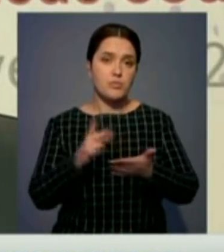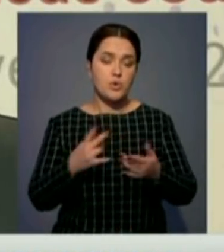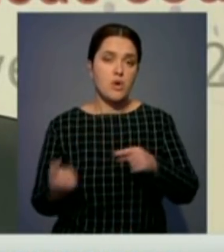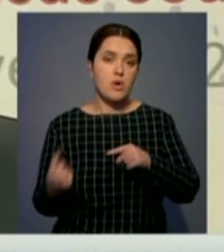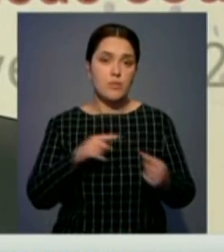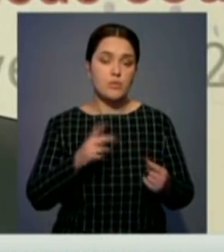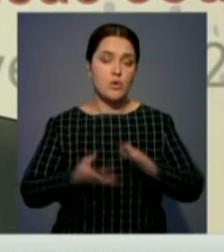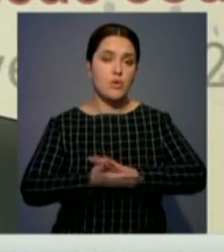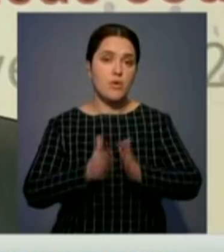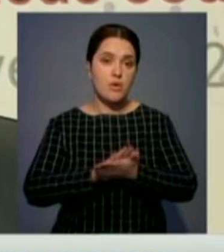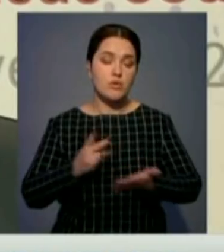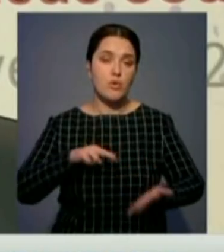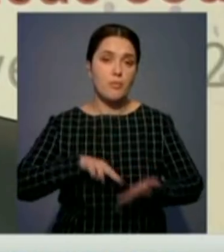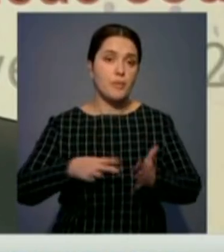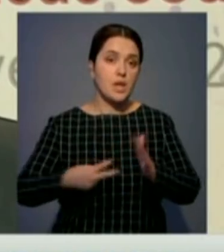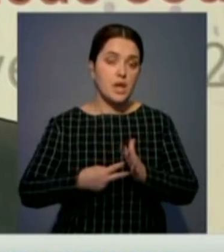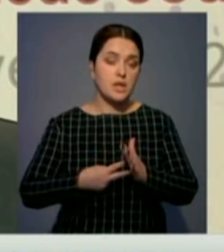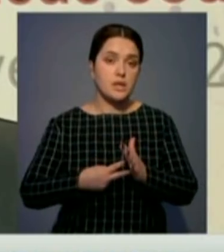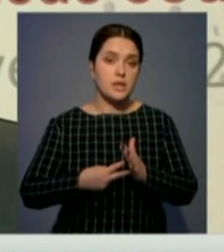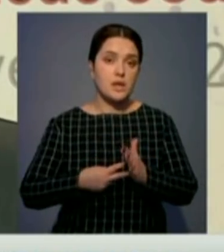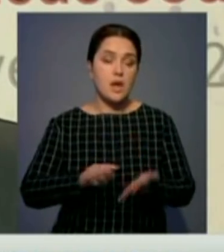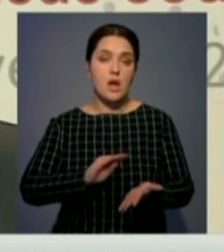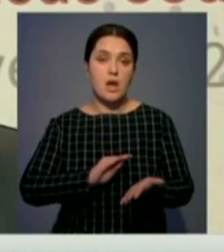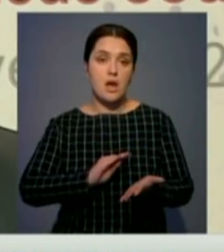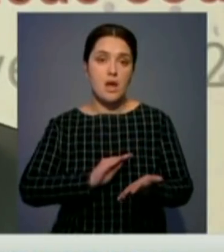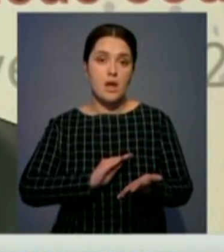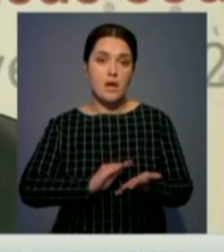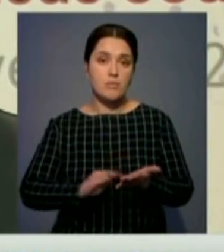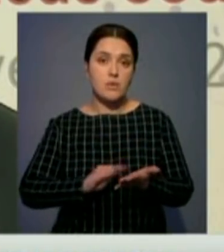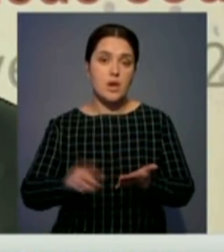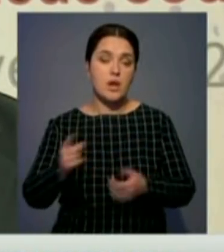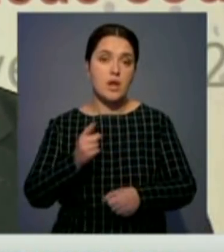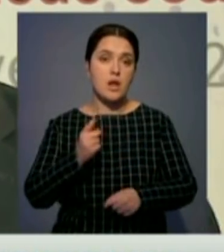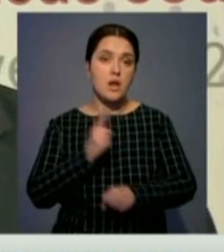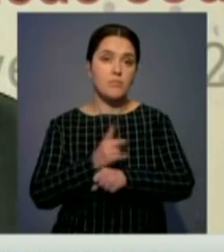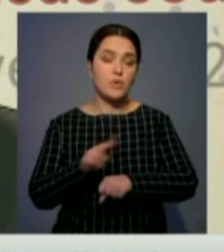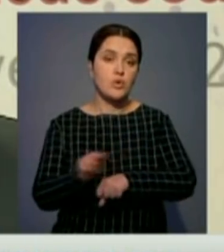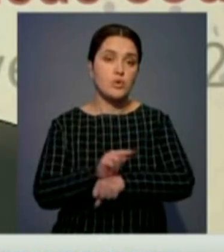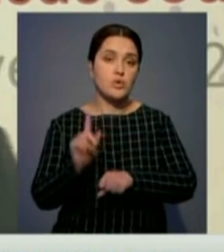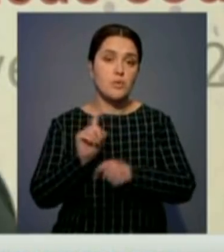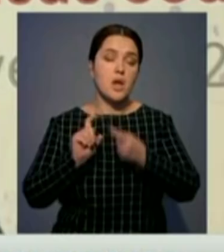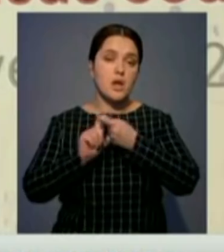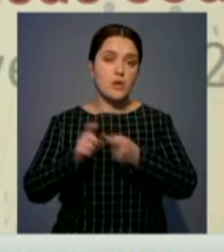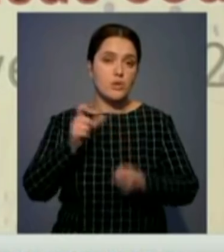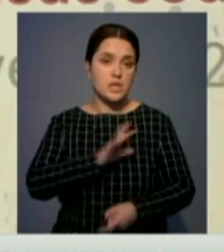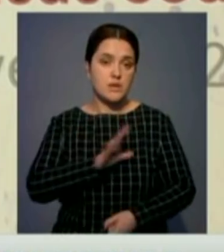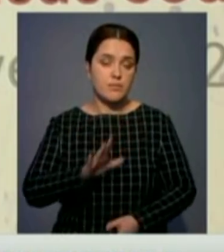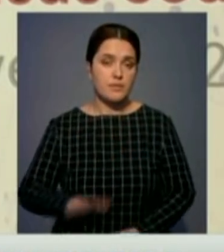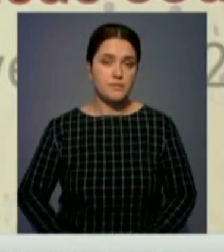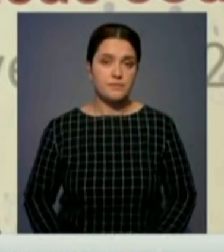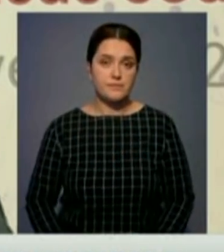как работать на сельском хозяйстве, чтобы избежать вот распространения болезней на людей. Это наша задача.